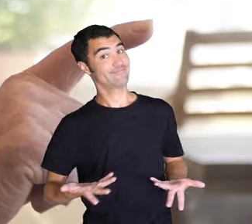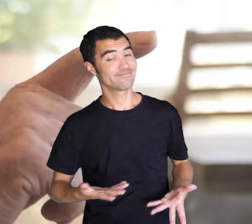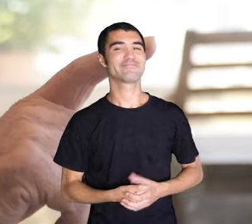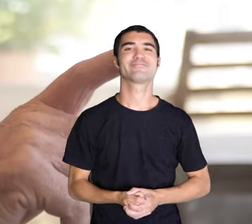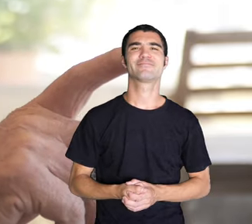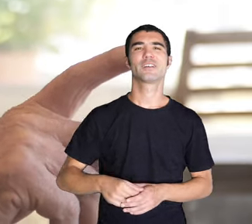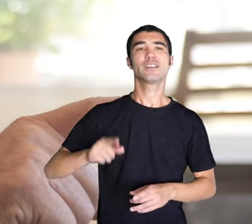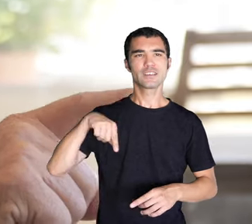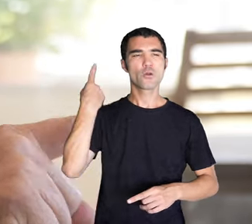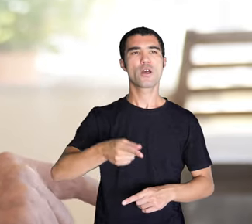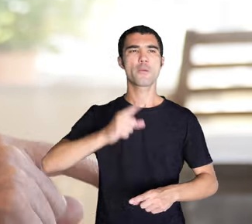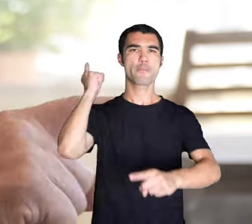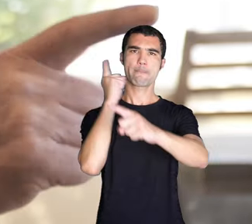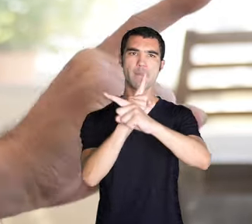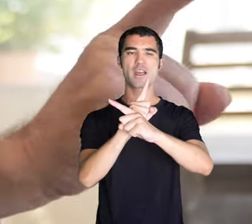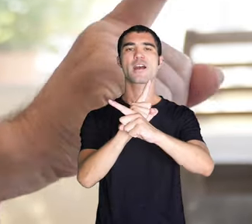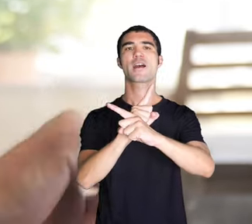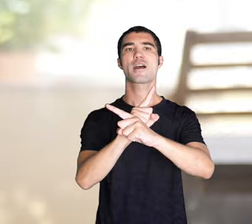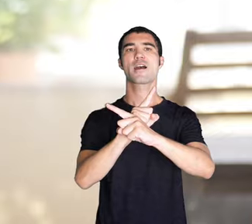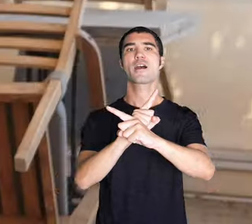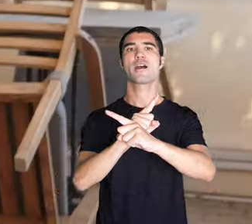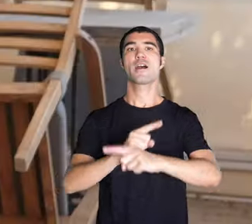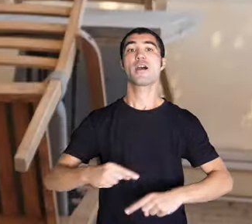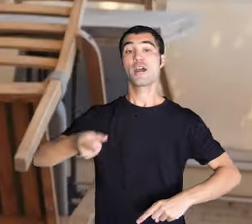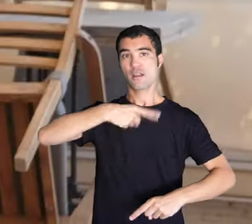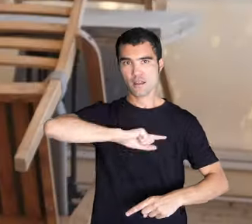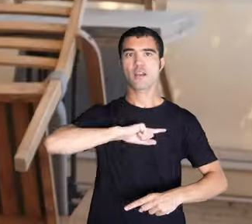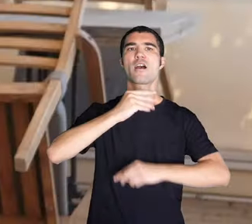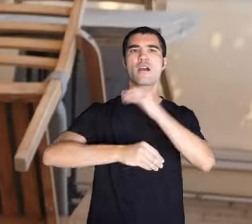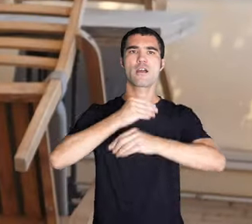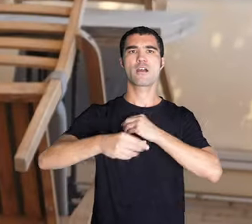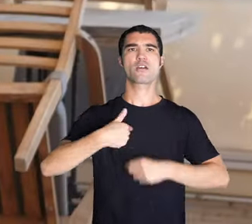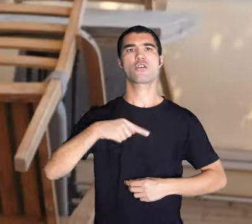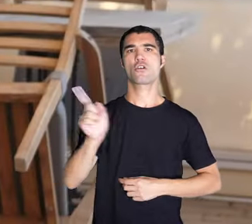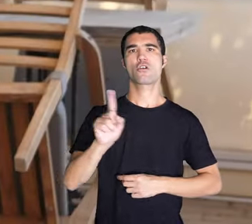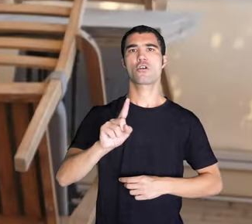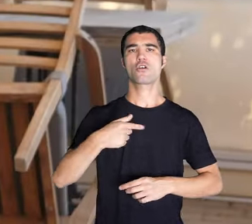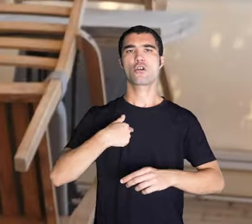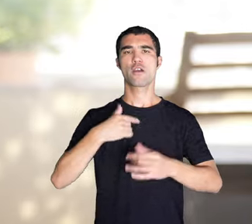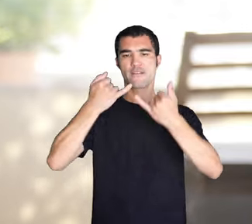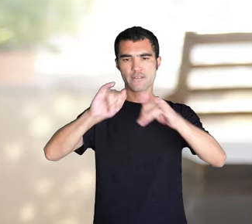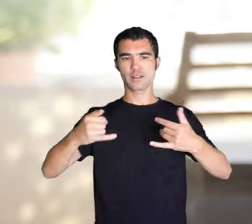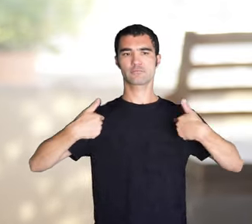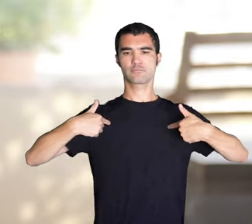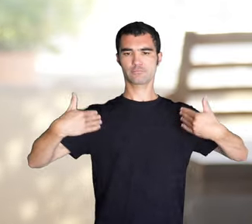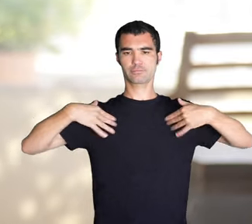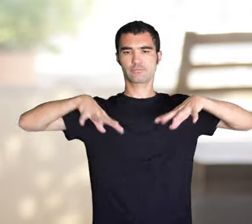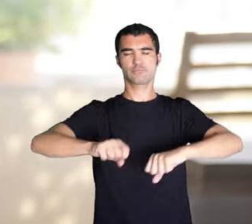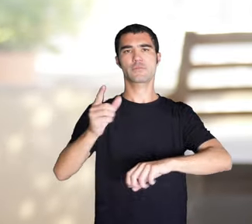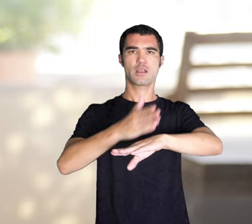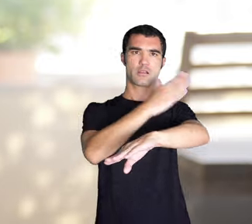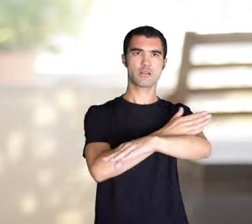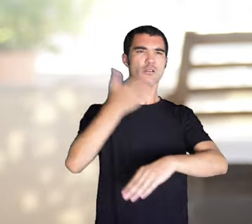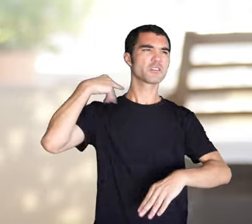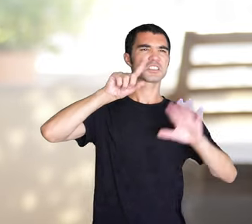Aquest partit de no el vaig fer jo, i això era antes de jo fer les festes. Era el 63